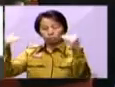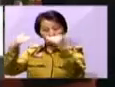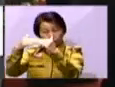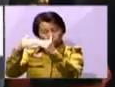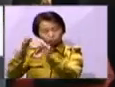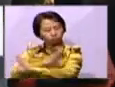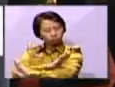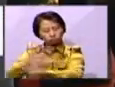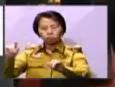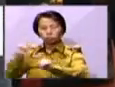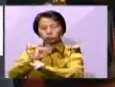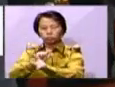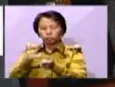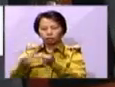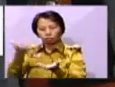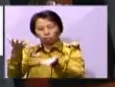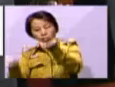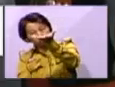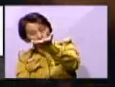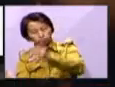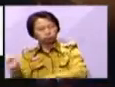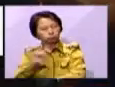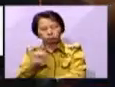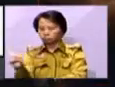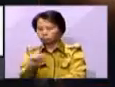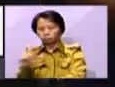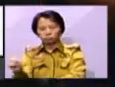tanpa menggunakan layanan berat sebelah.